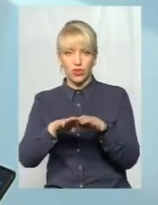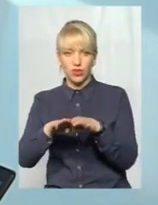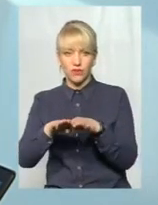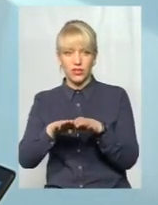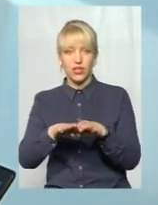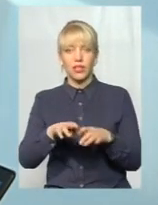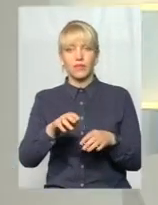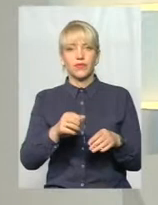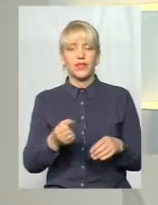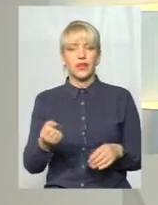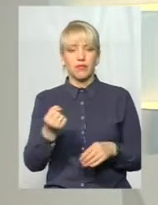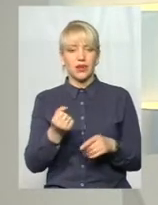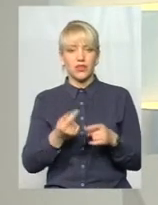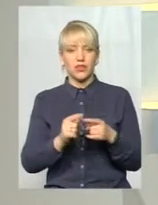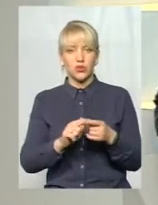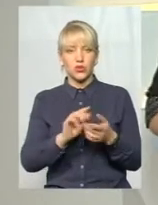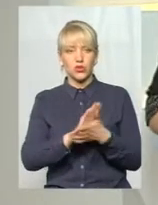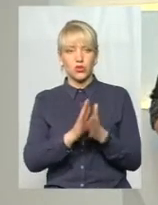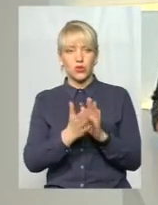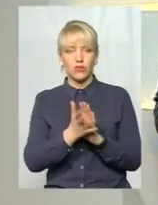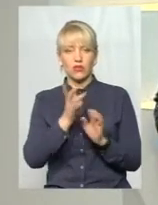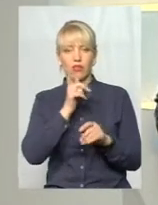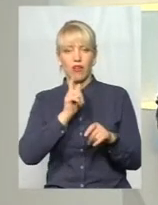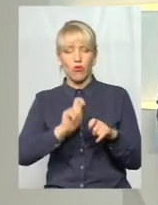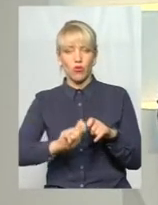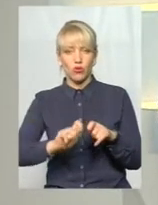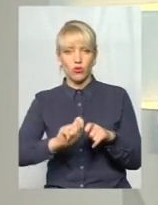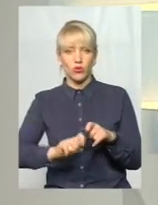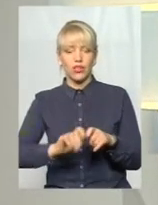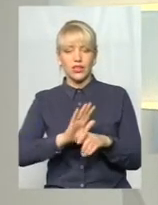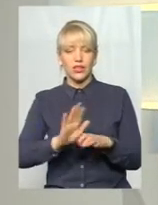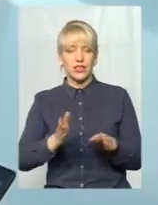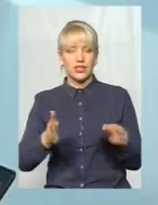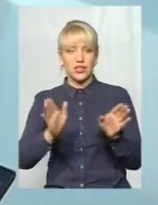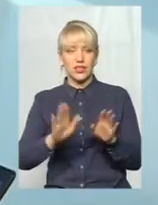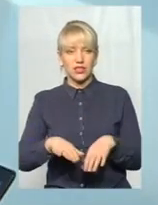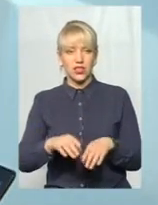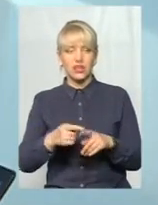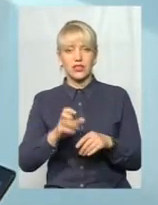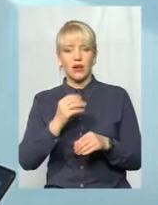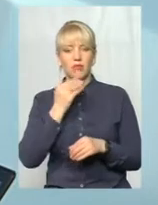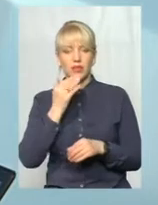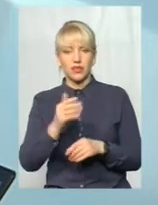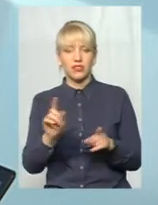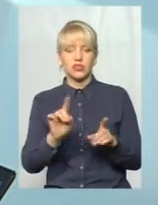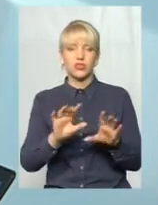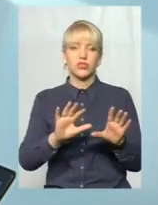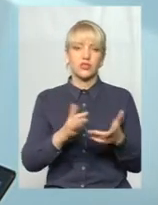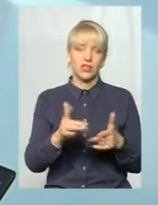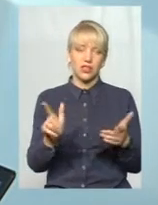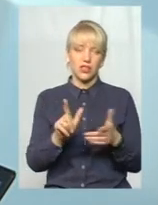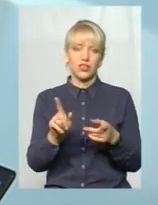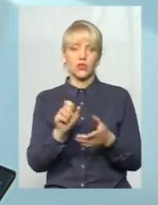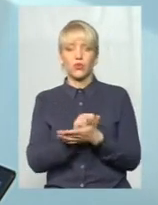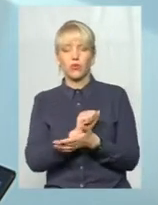кажеться, держати цю ситуацію на контролі і не залишати і не давати йти на потік, а питатися, що сталося, які